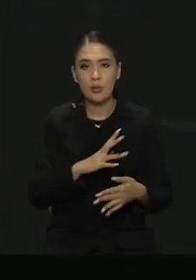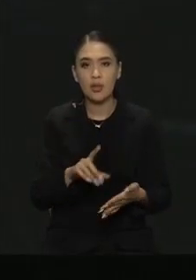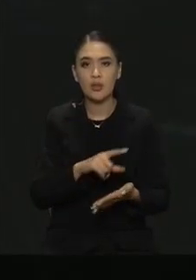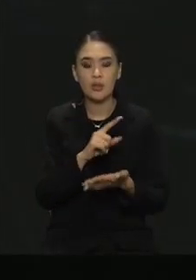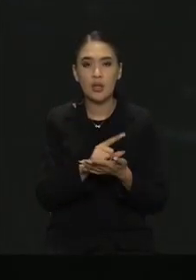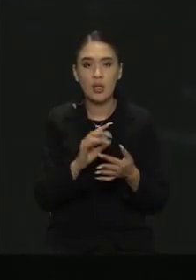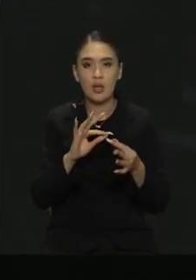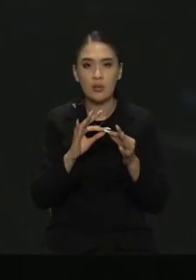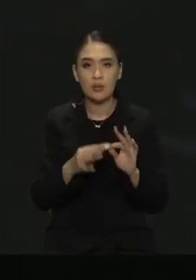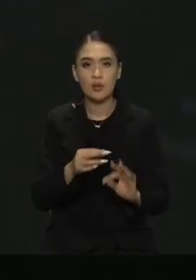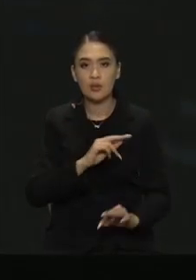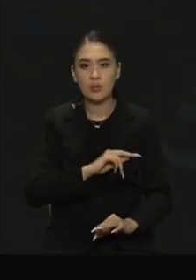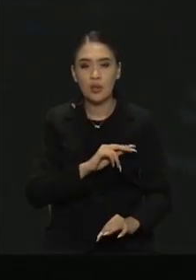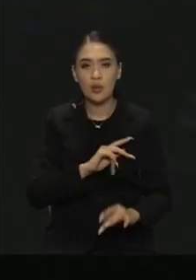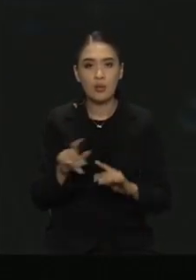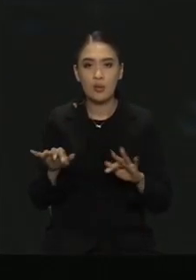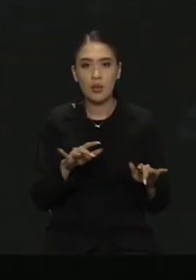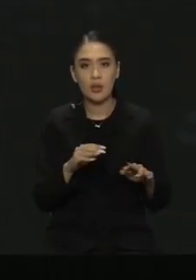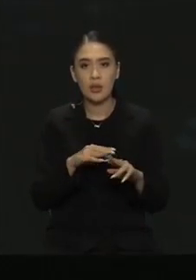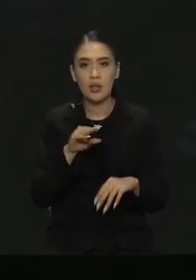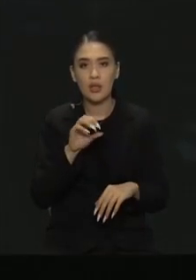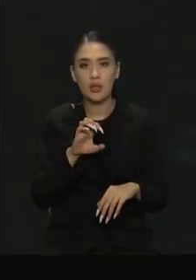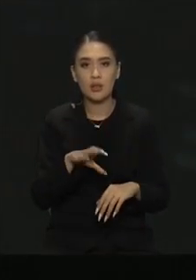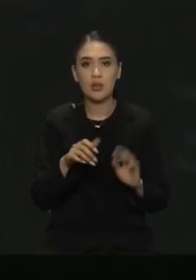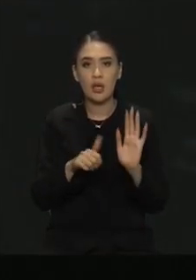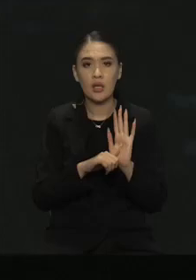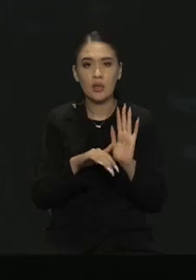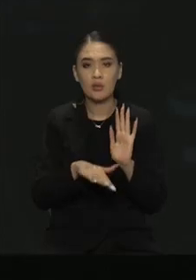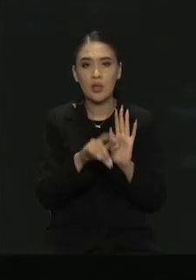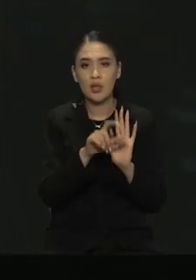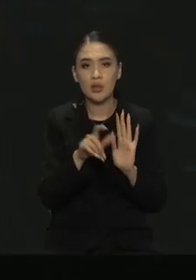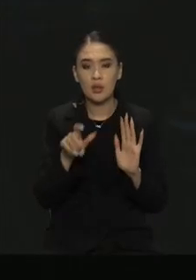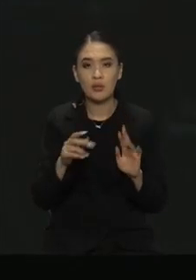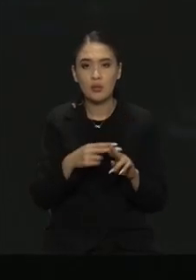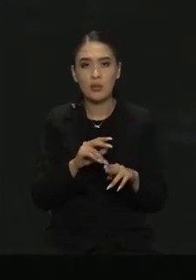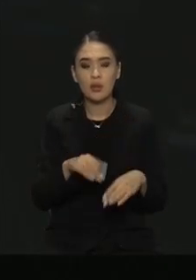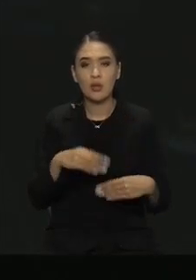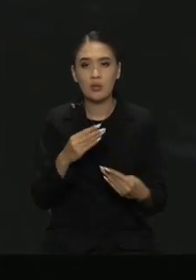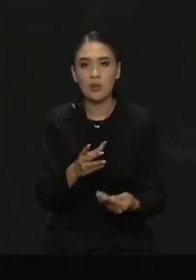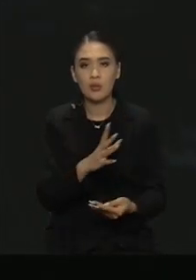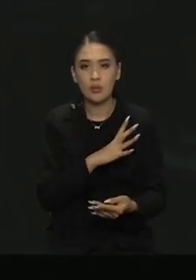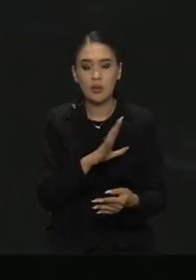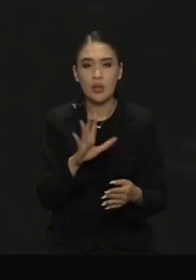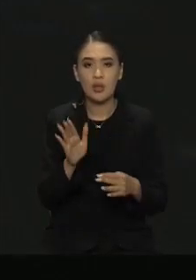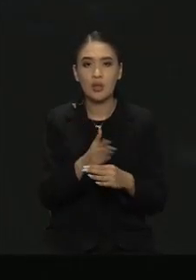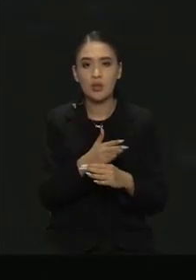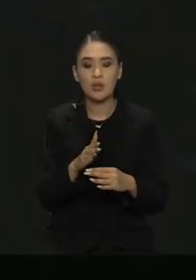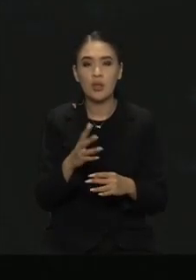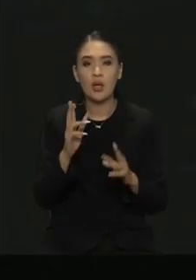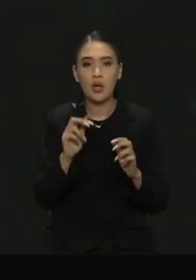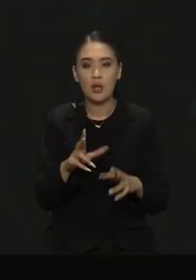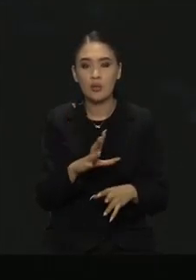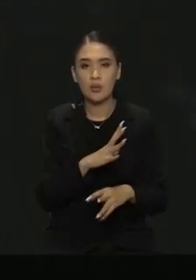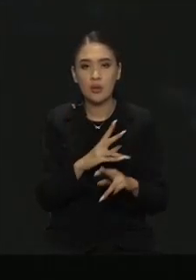мәтіндік ақпаратпен жұмыс істеу қабілетін бағалау тестін 6 мыңнан астам үміткер тапсырған. Сонымен биылғы іріктеу қалай өтті? Алдыңғы